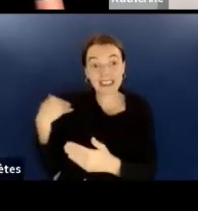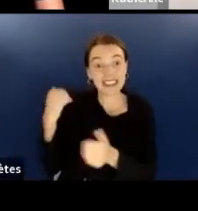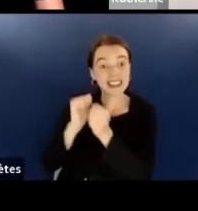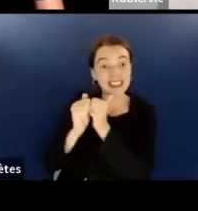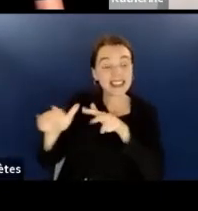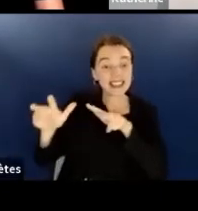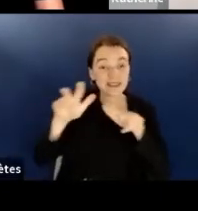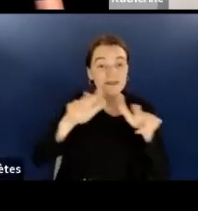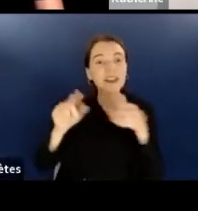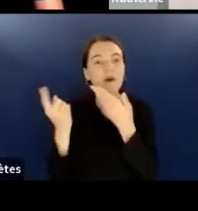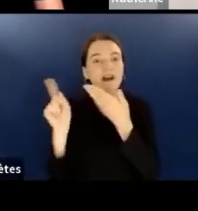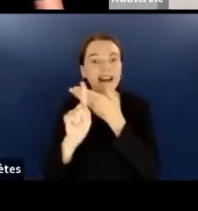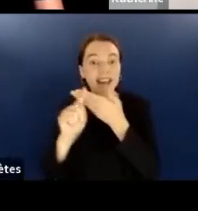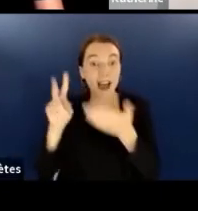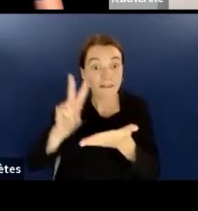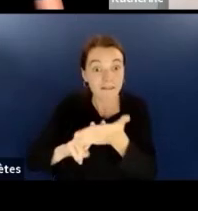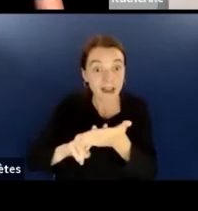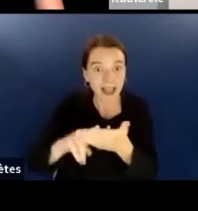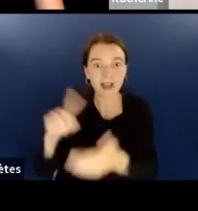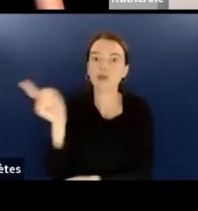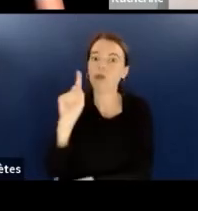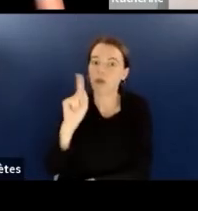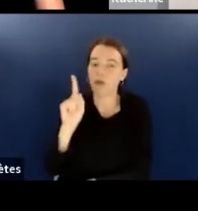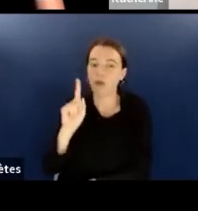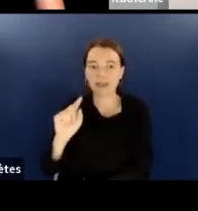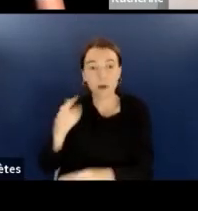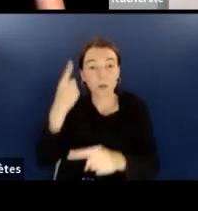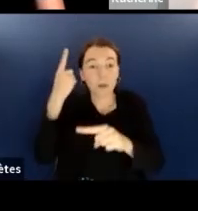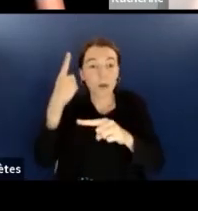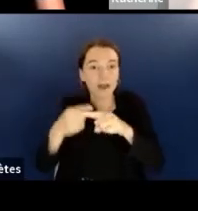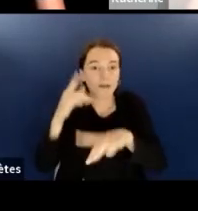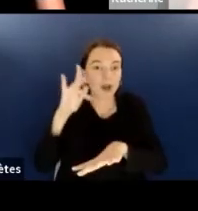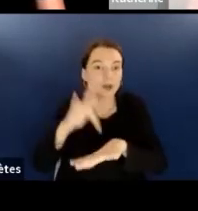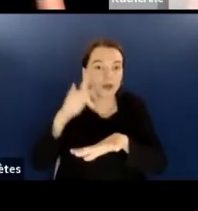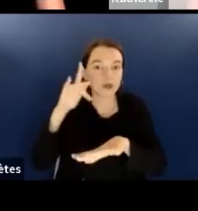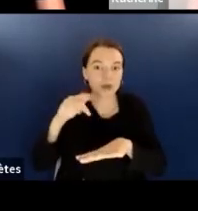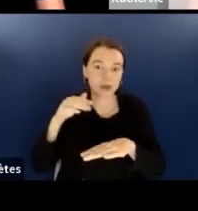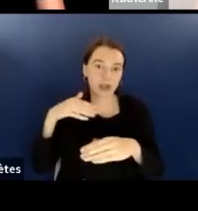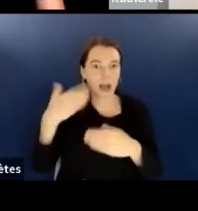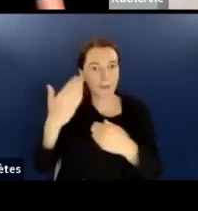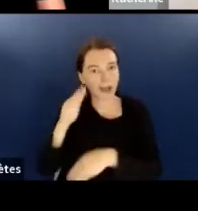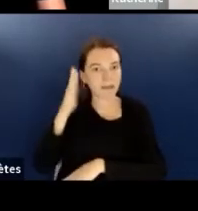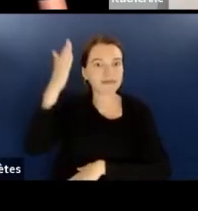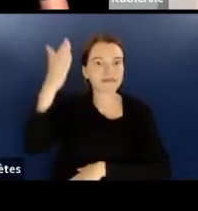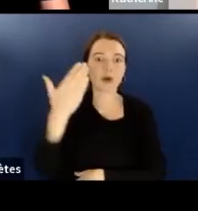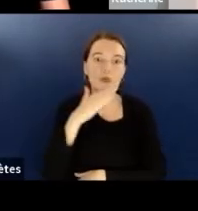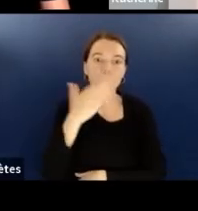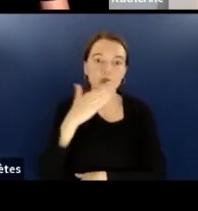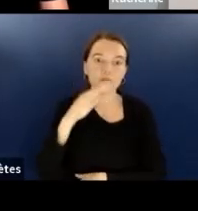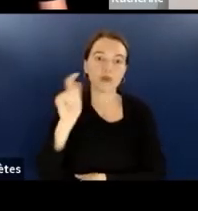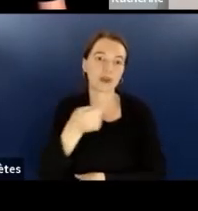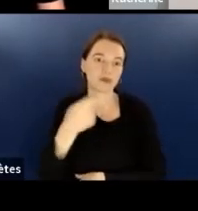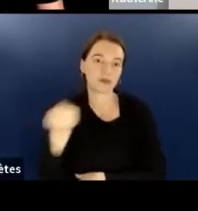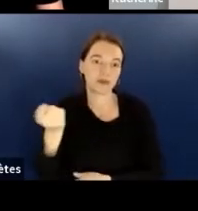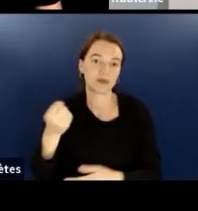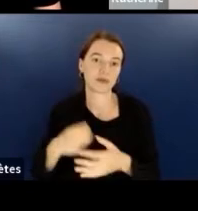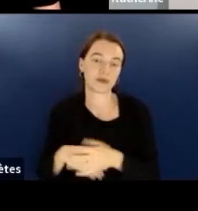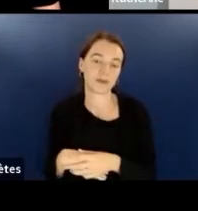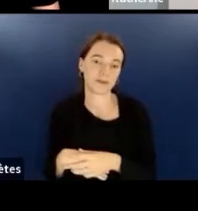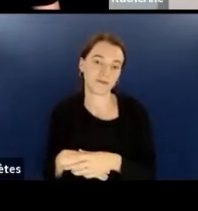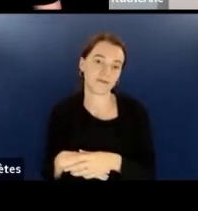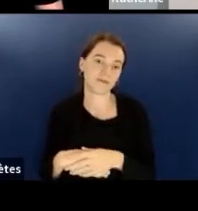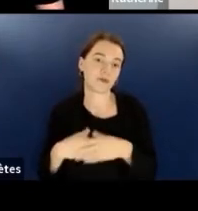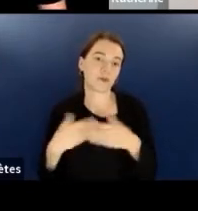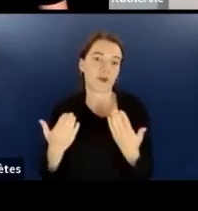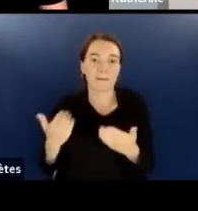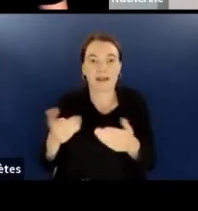va imaginer que la machine et que l'avatar puissent fonctionner, quoi. Donc on en est juste à